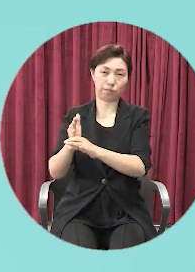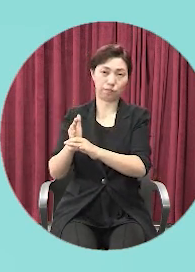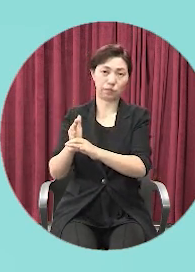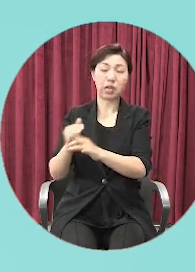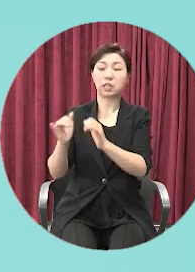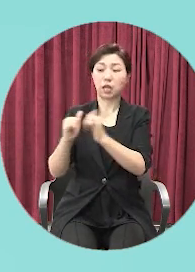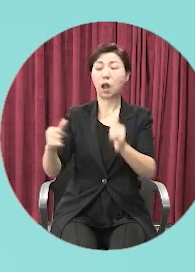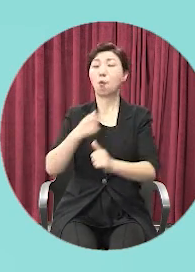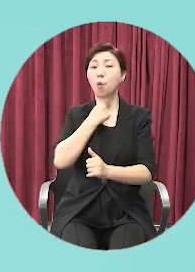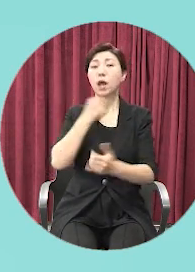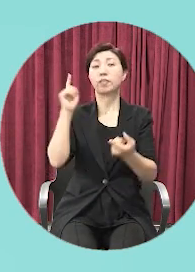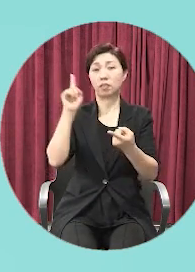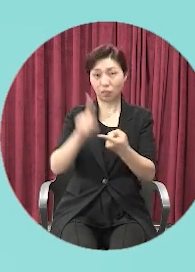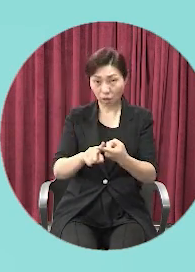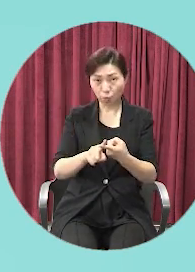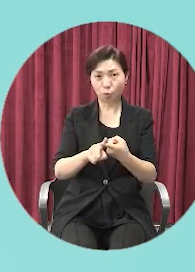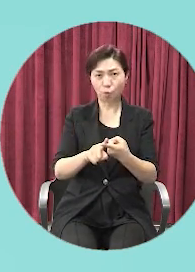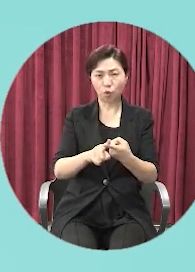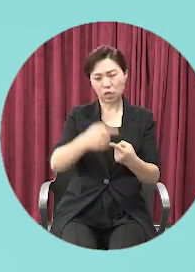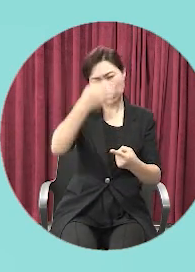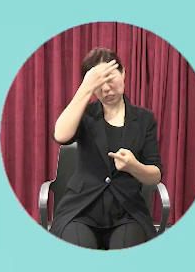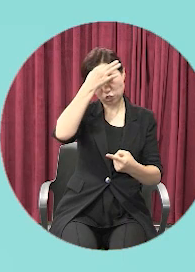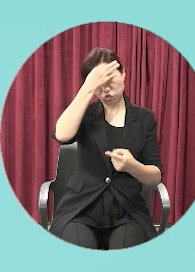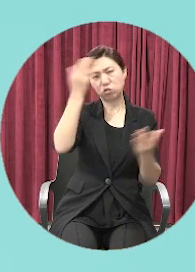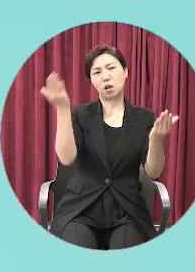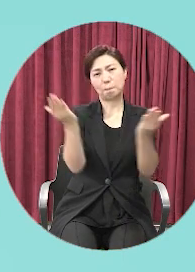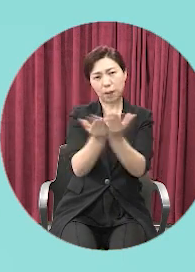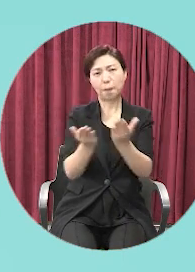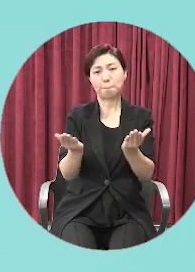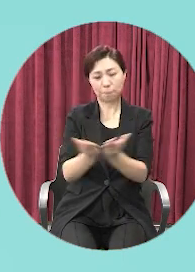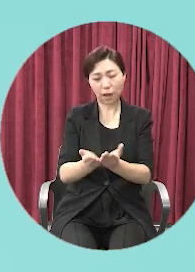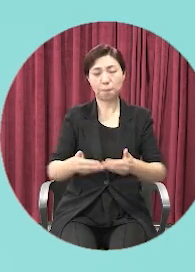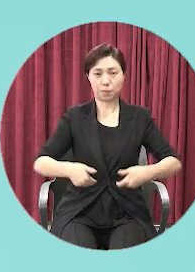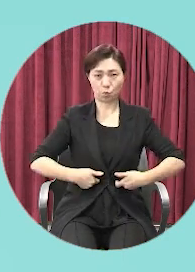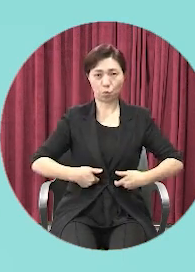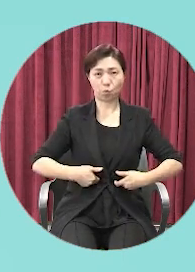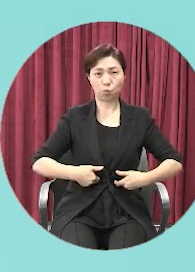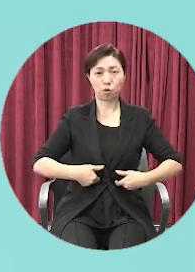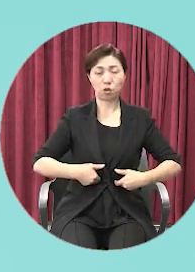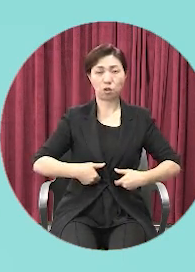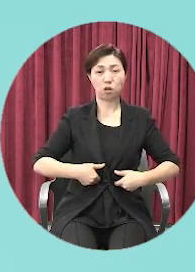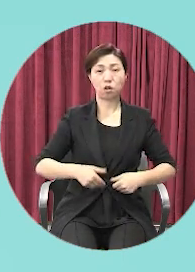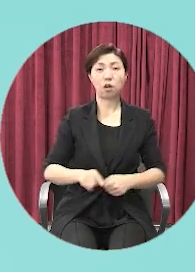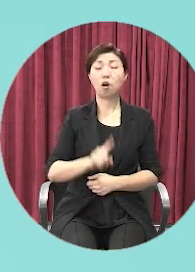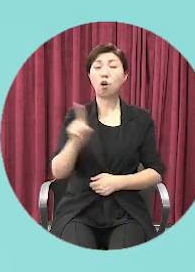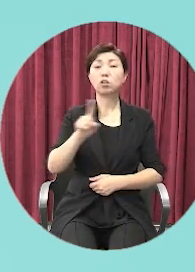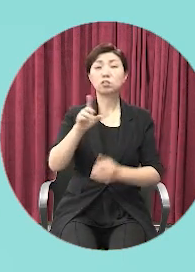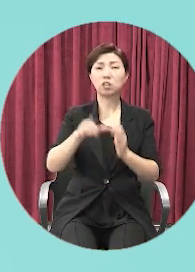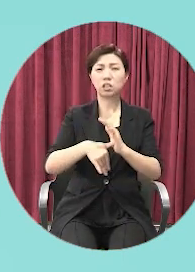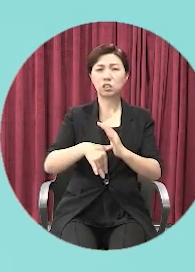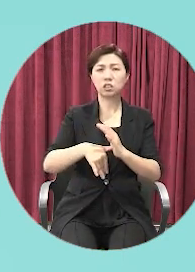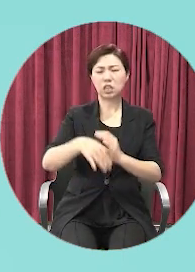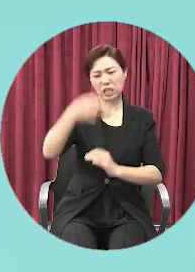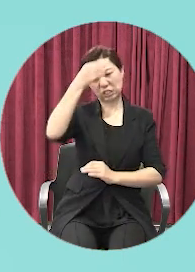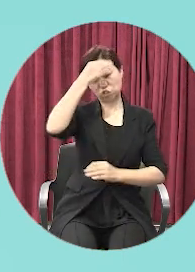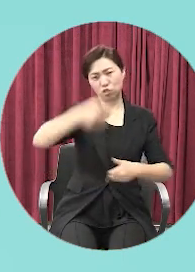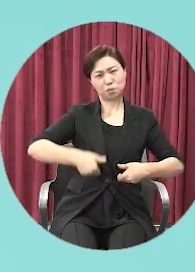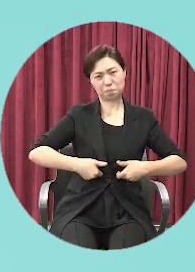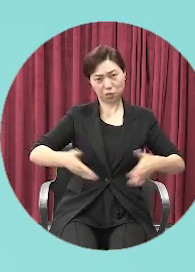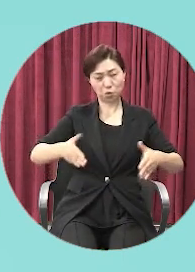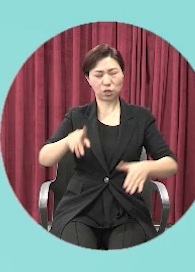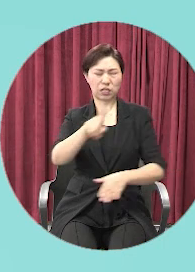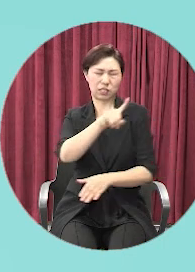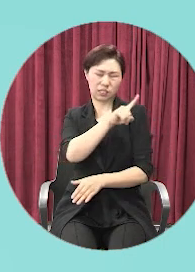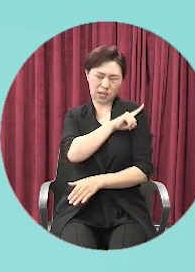기술이 필요한 게 너무 중요한 것 같습니다. 어떤 특정한 상황에서는 기술이 필요하지 않는 상황이 가장 어떤